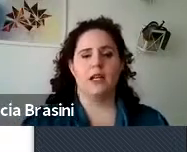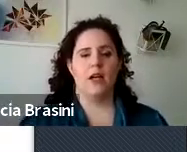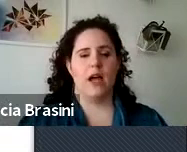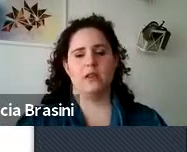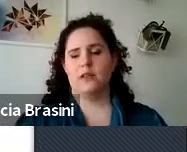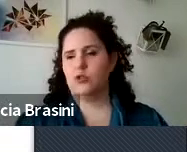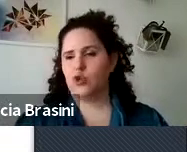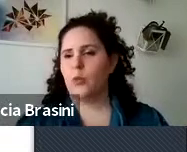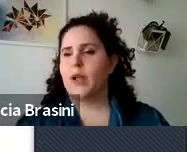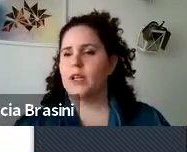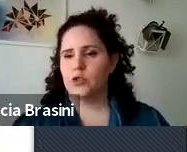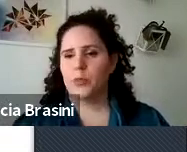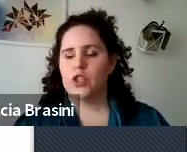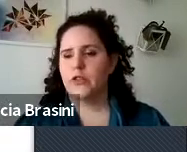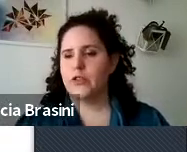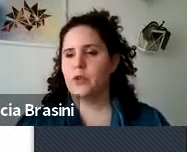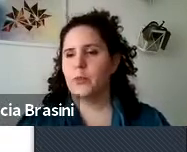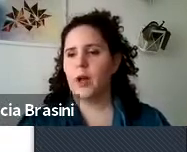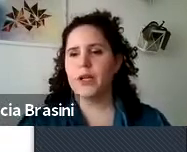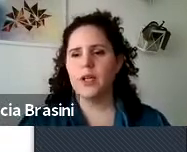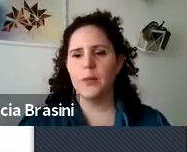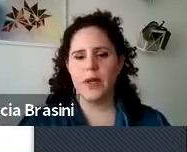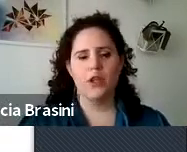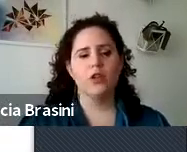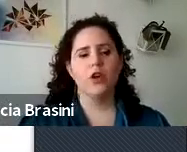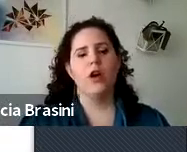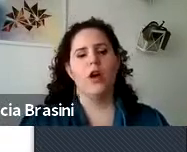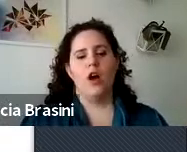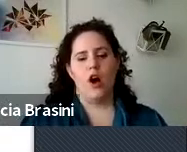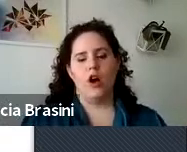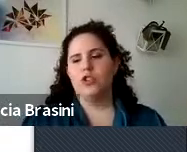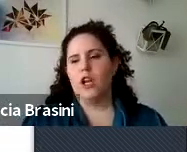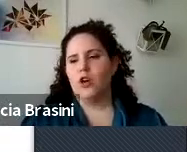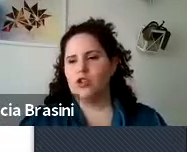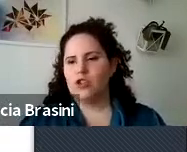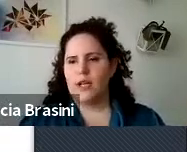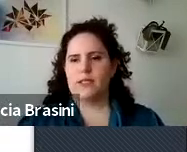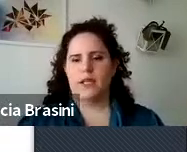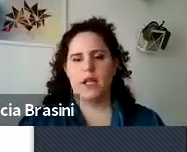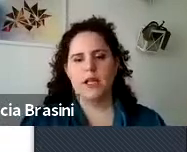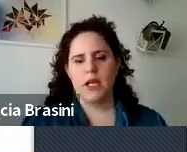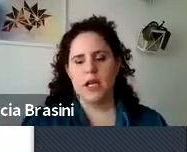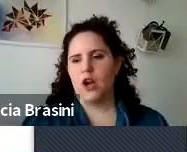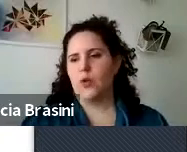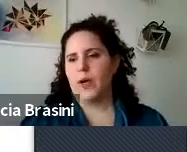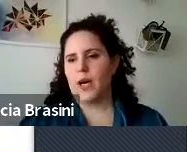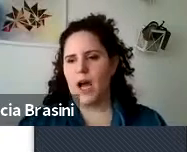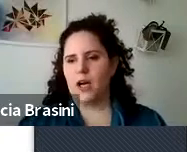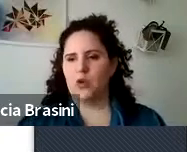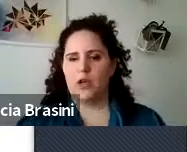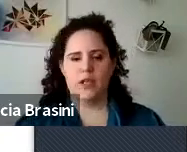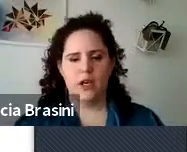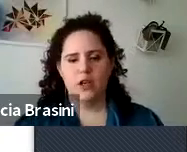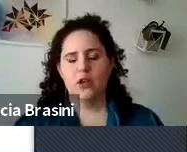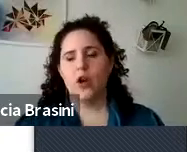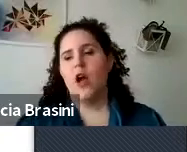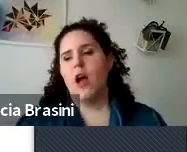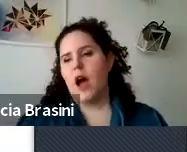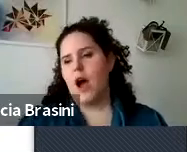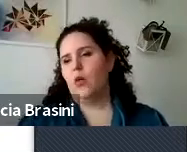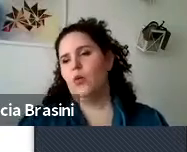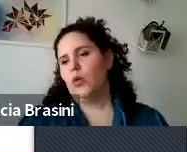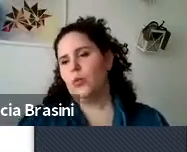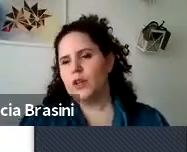grazie anche a strumenti specifici per l'apprendimento, oggi la conoscenza dell'italiano parlato e